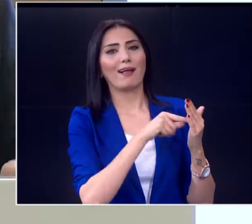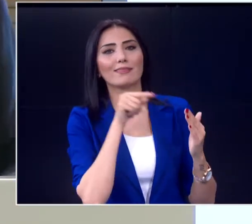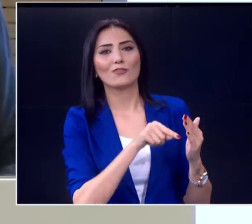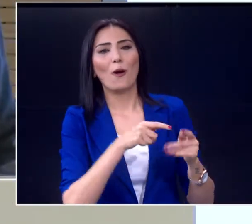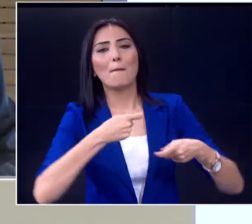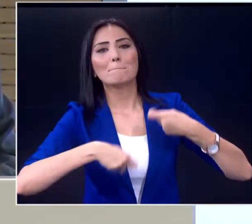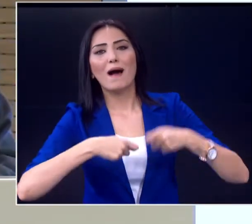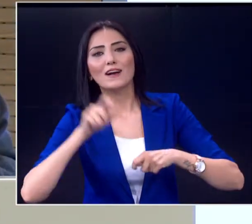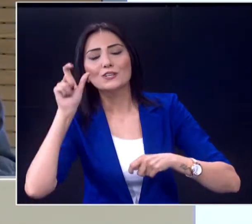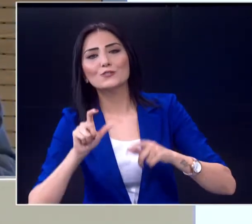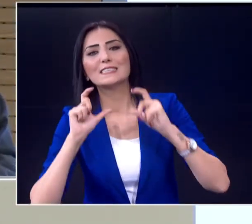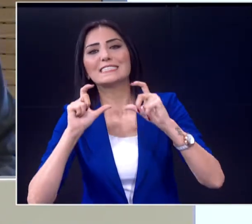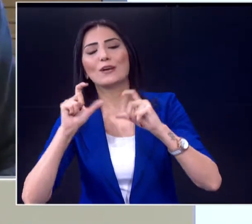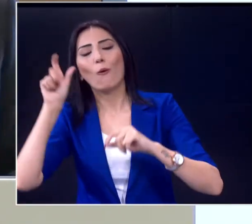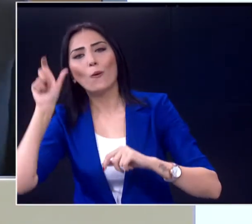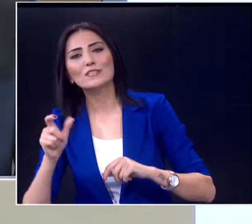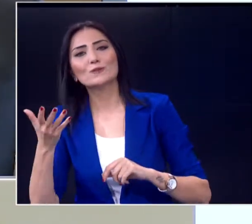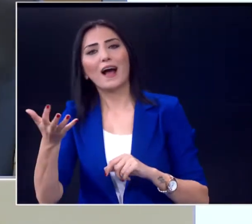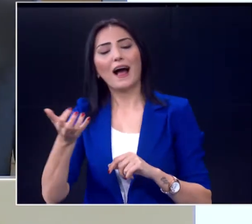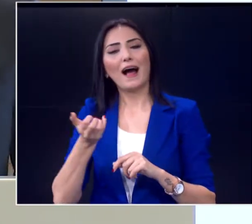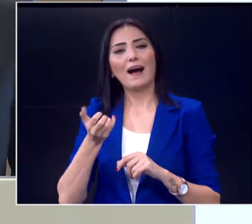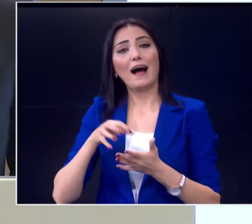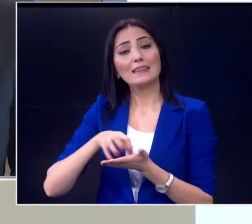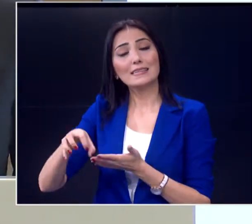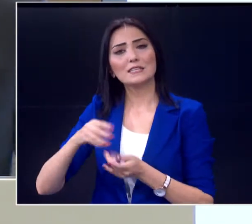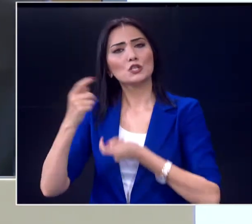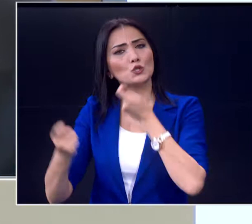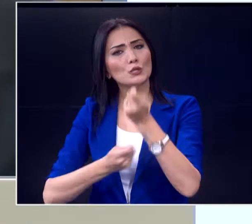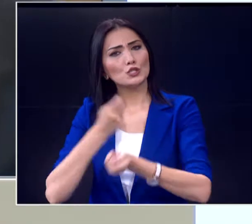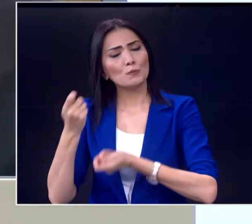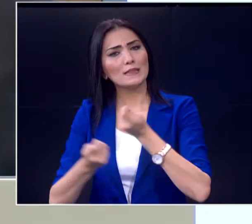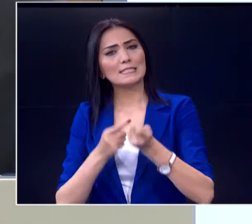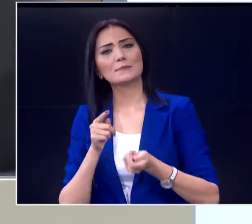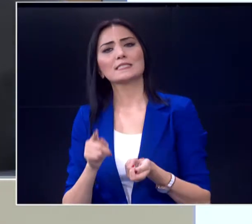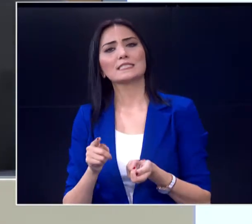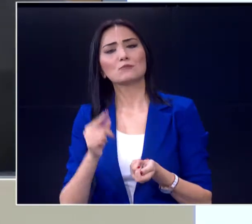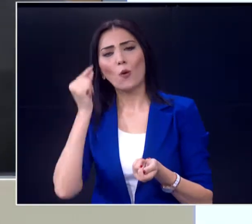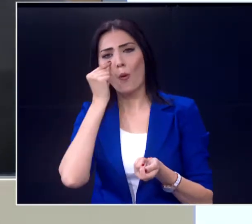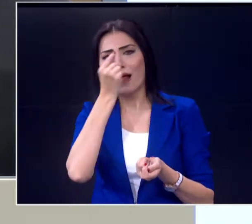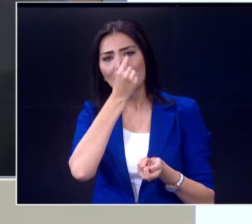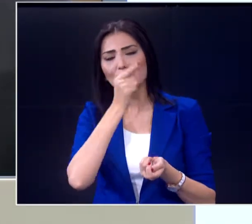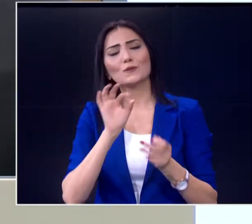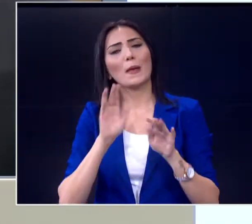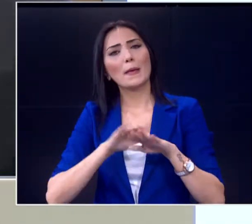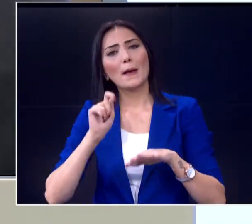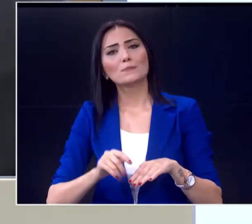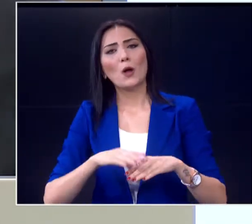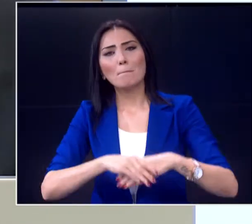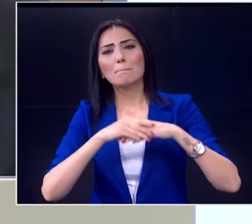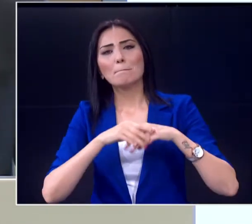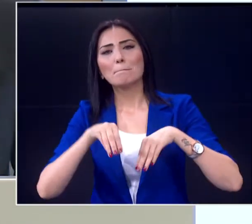Bankacılık, sigortacılık alanlarında çalışmalarımızı kolaylaştıracağız.